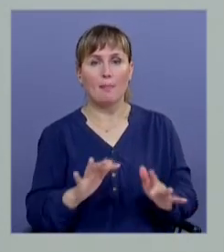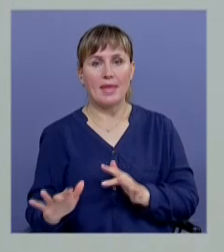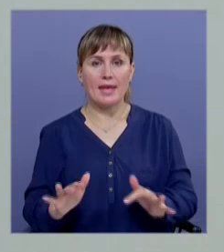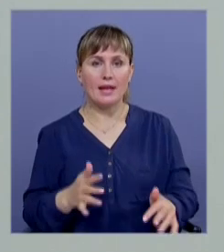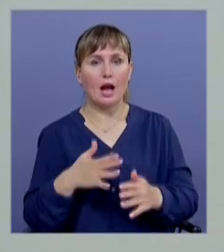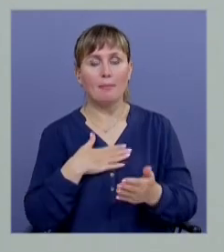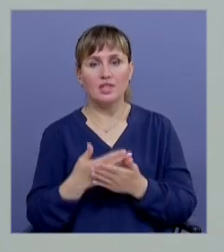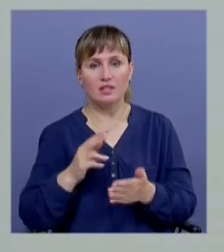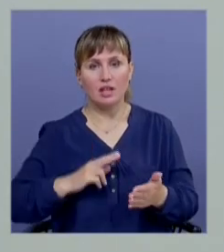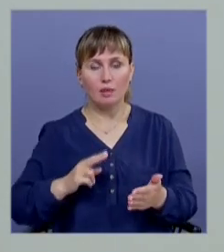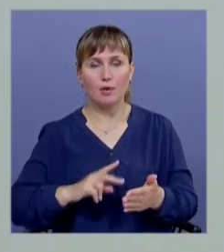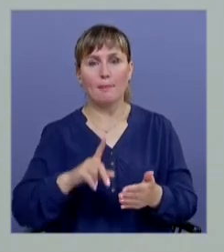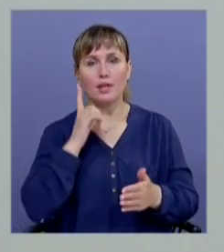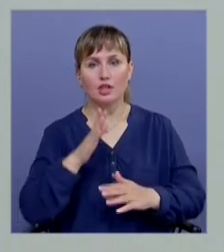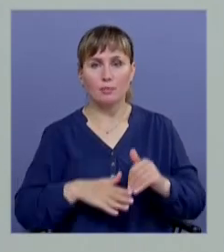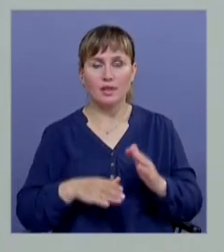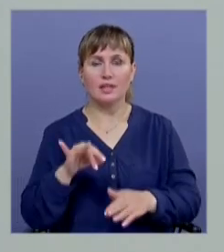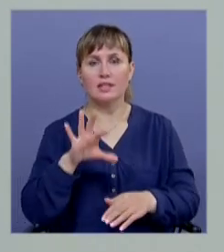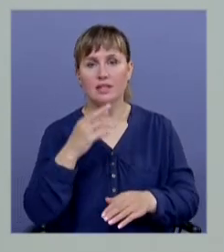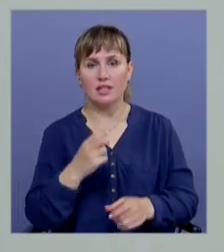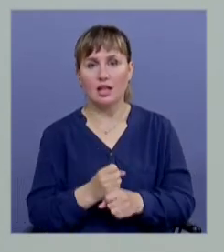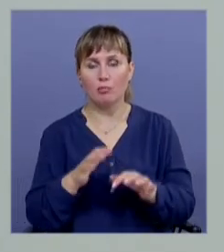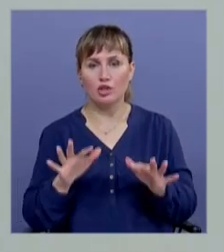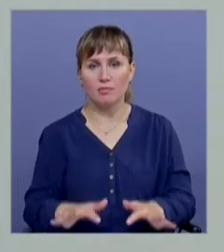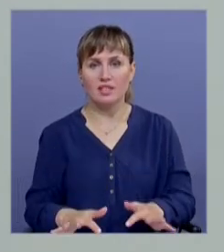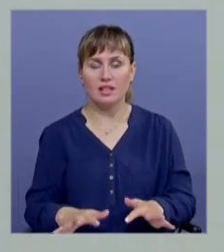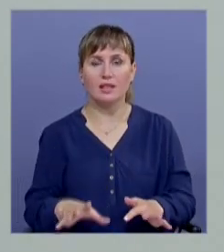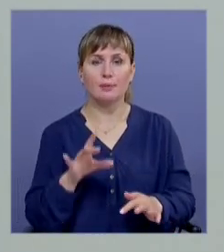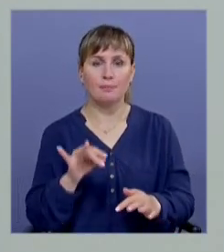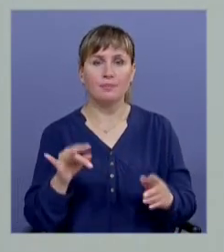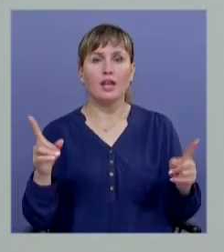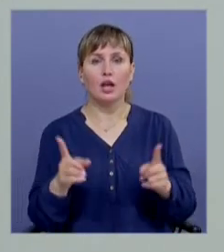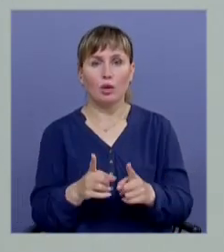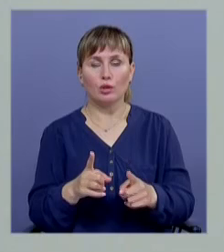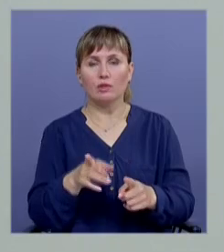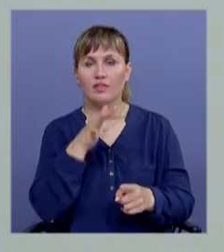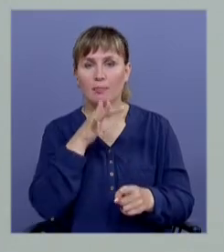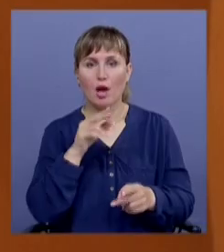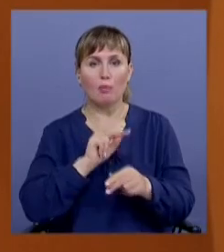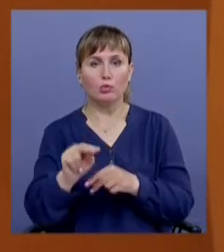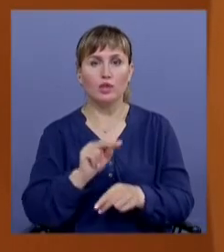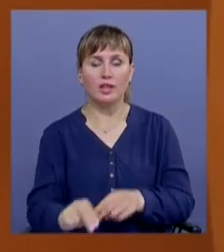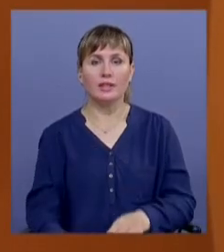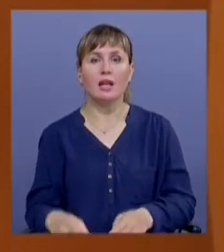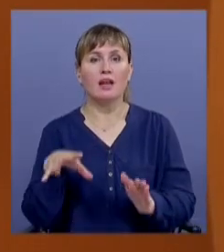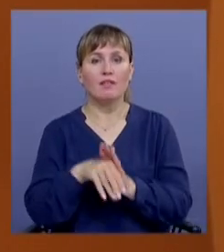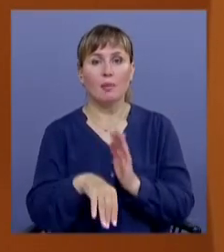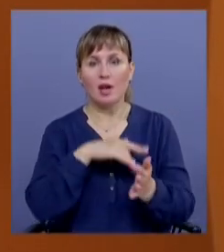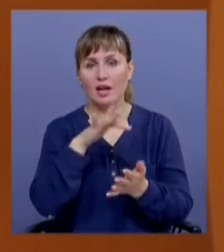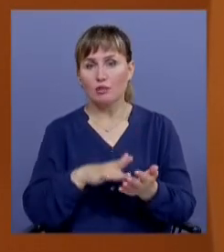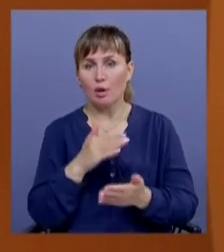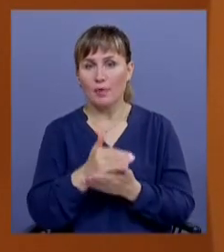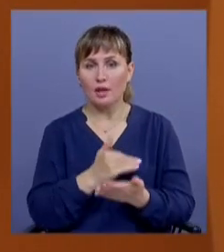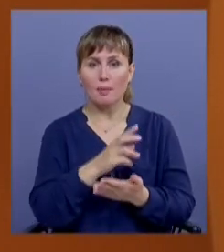Это общественные работы, молодежная практика и социальные рабочие места, и краткосрочное обучение. В рамках городской